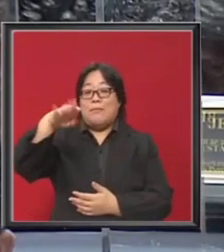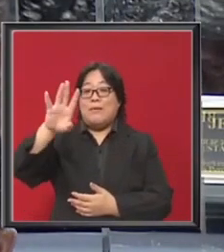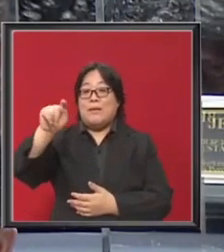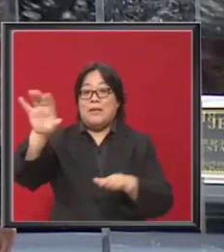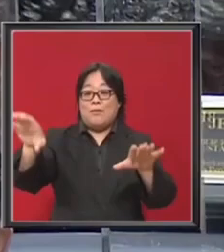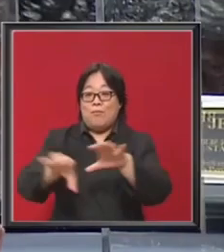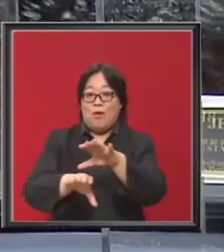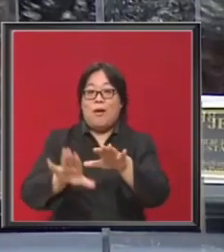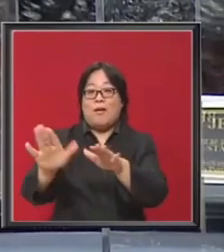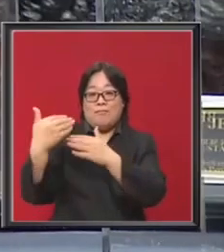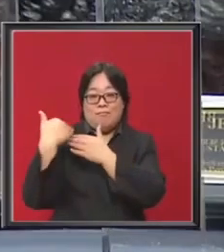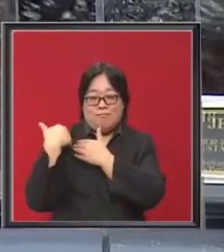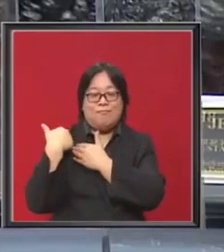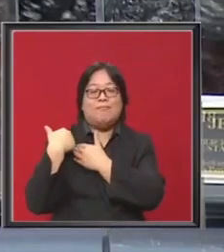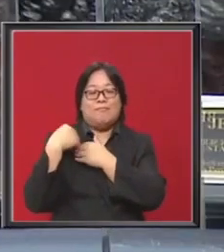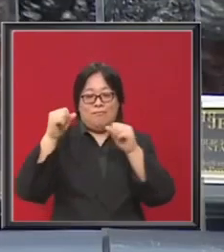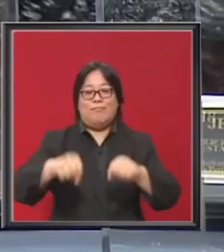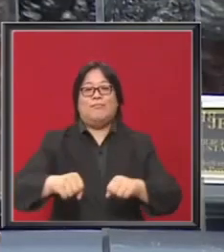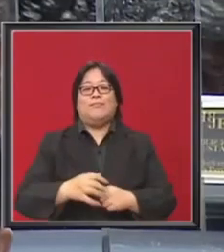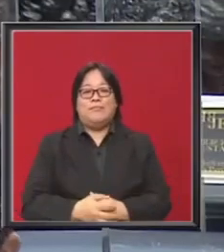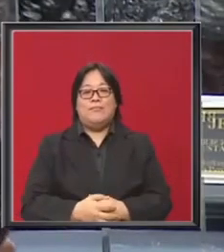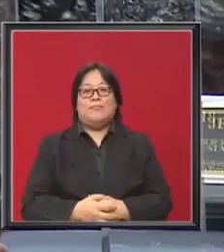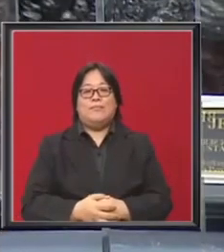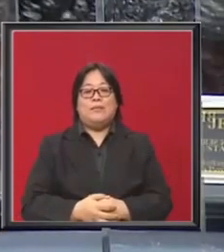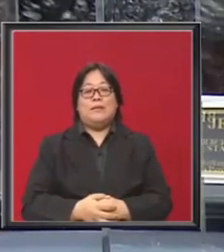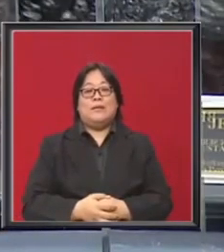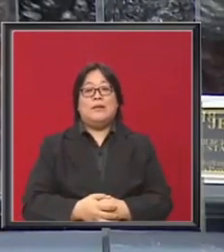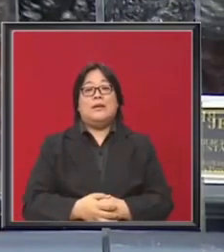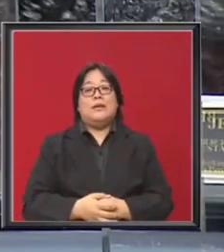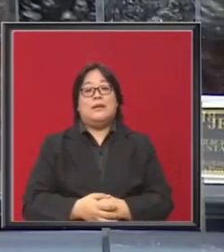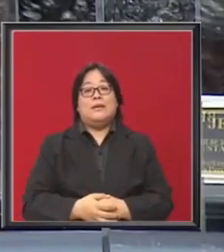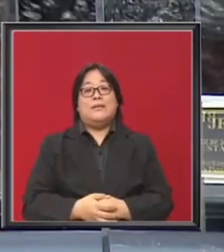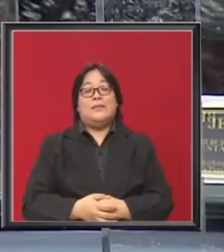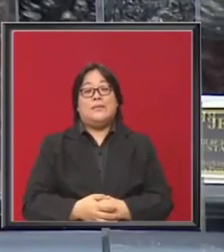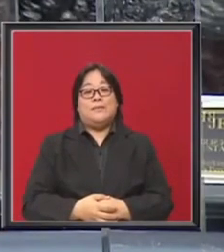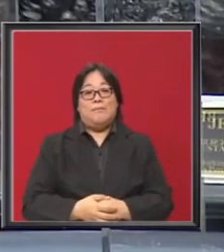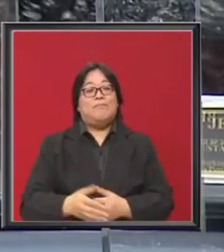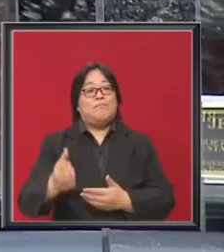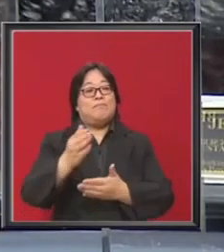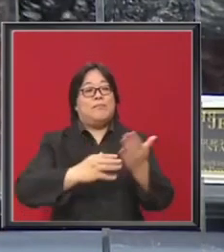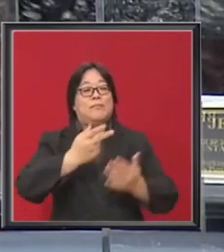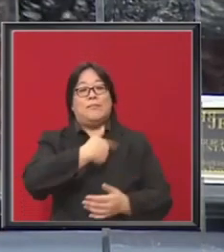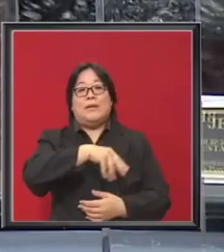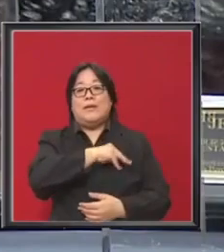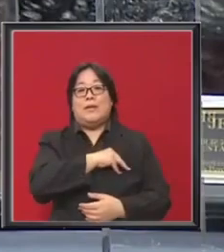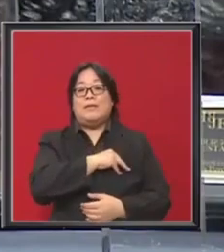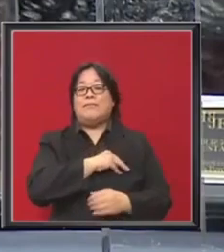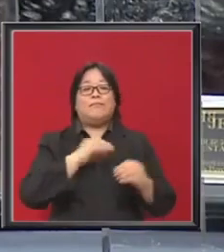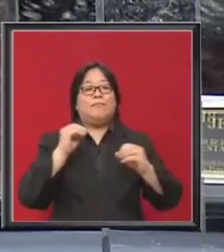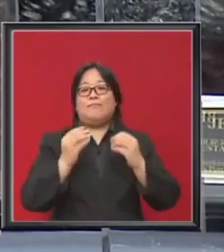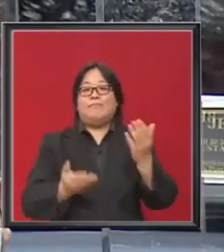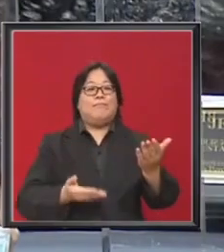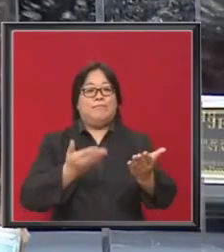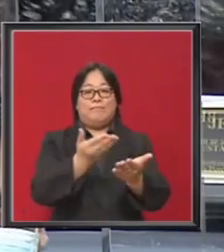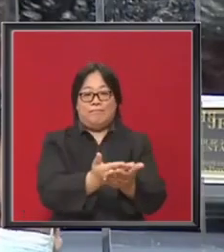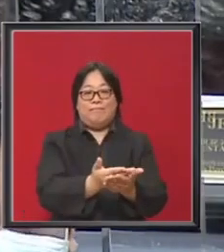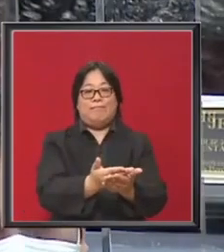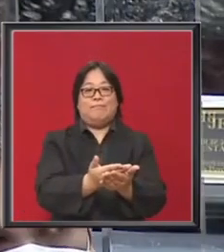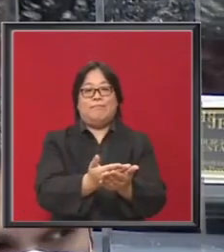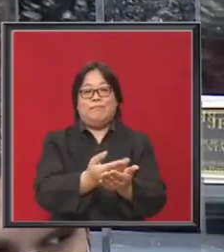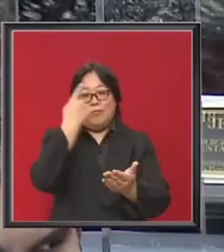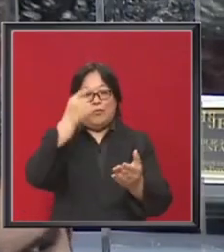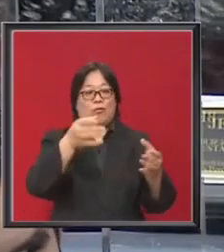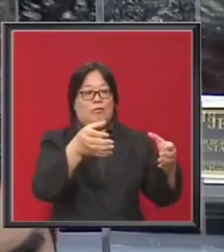dibawah Kementerian penggunaan FTP ketik jadi sehubungan dengan itu Epic Kementerian tidak bercadang untuk